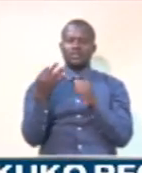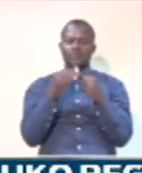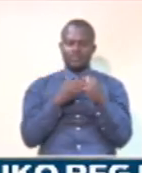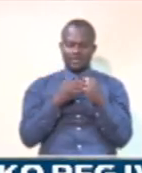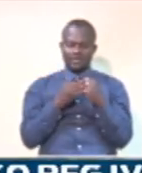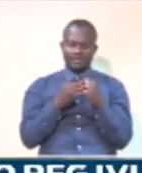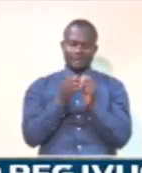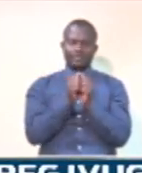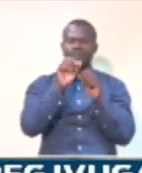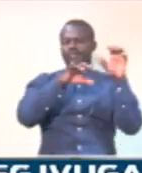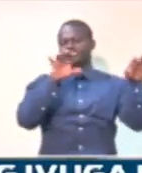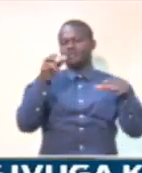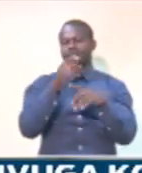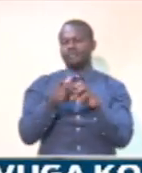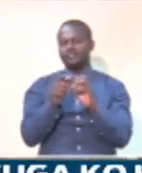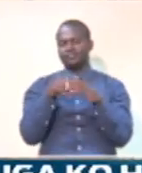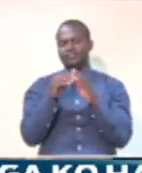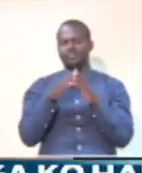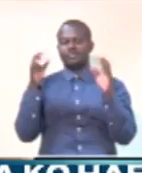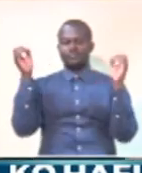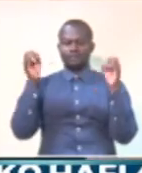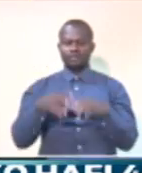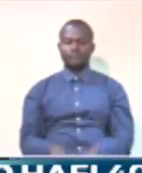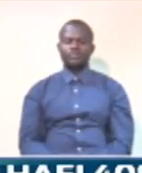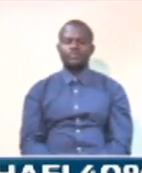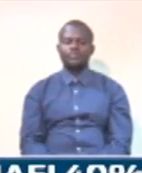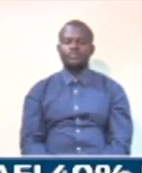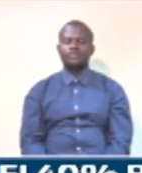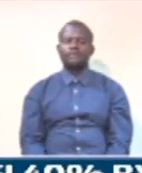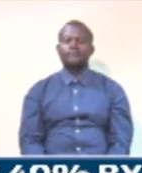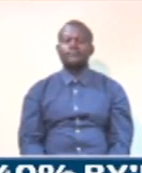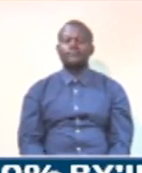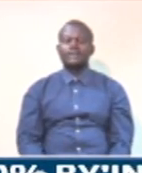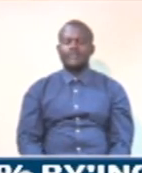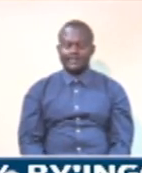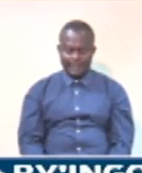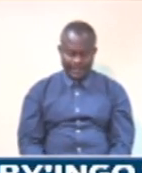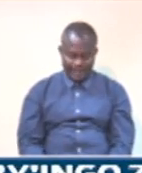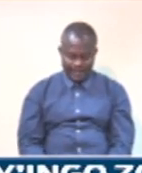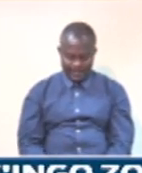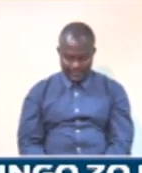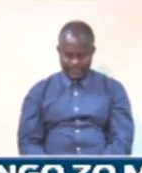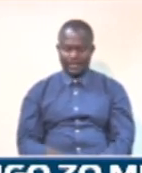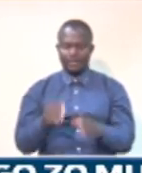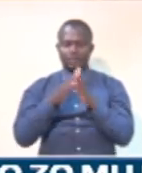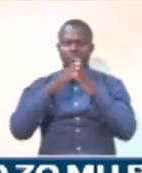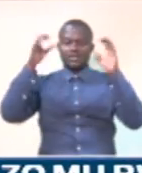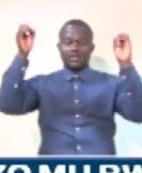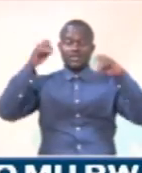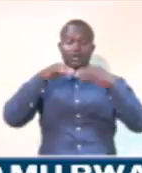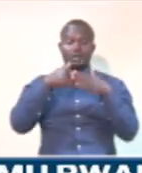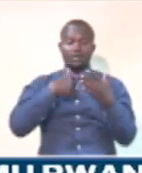148 no mu bice bimwe na bimwe by'umujyi wa Kigali umujyi wa Kigali wo ufite umwihariko kuko biteganyijwe